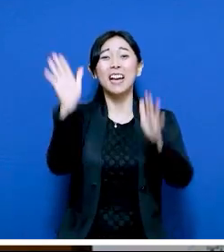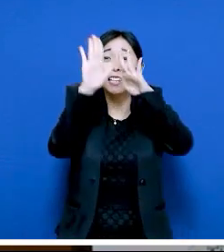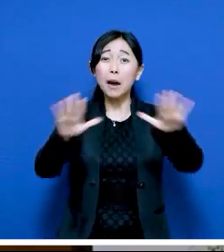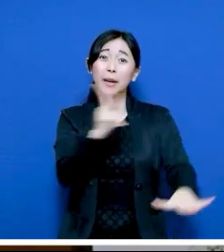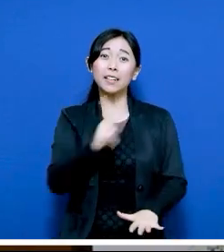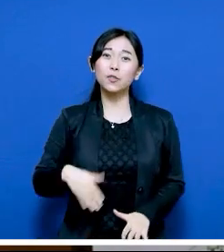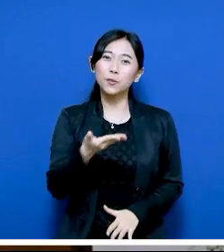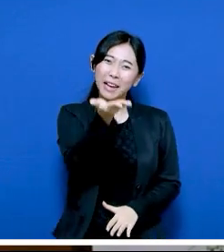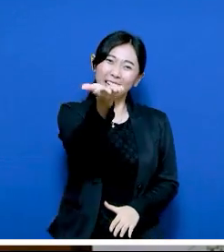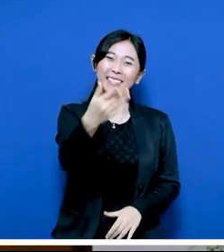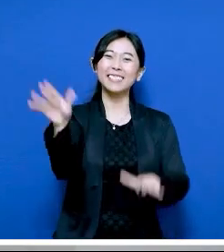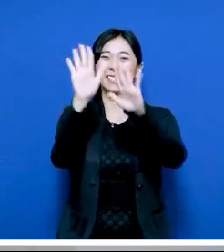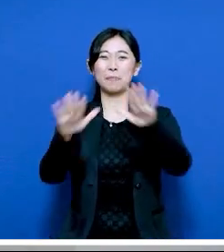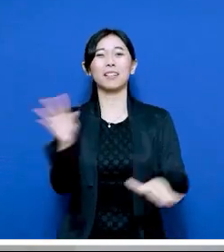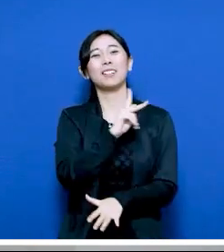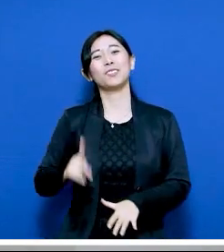Damai Kristus bagimu.